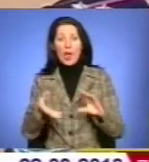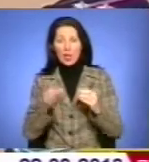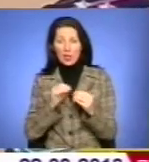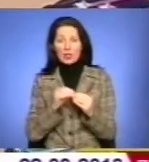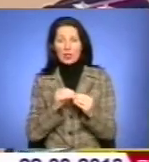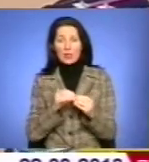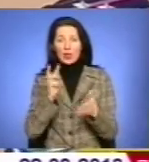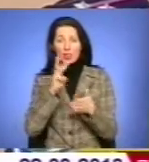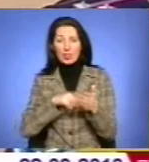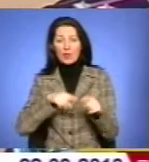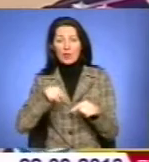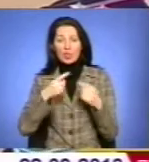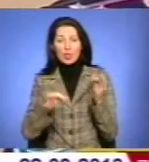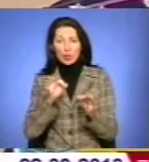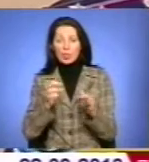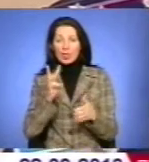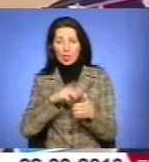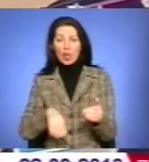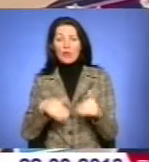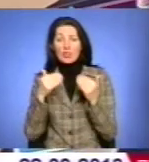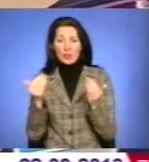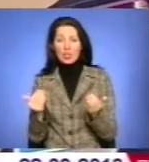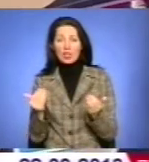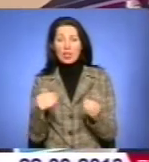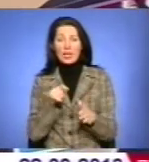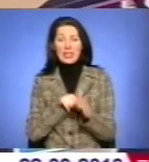суд, але штрафи вже збільшені.